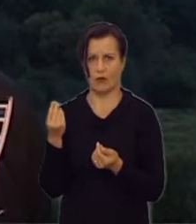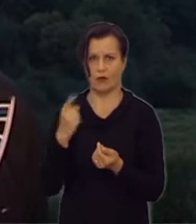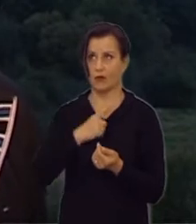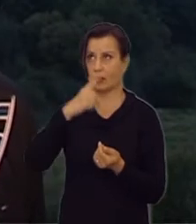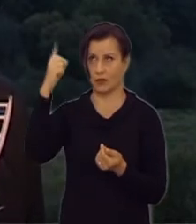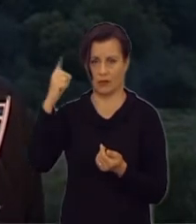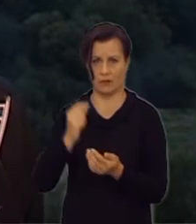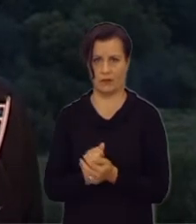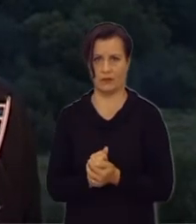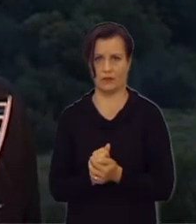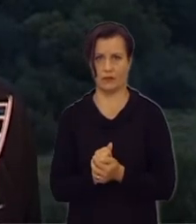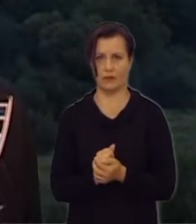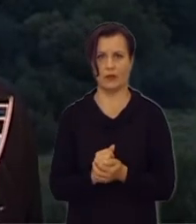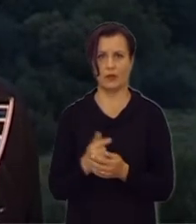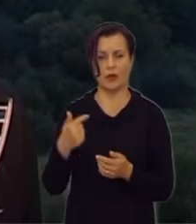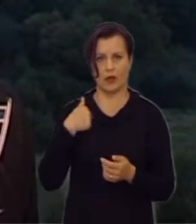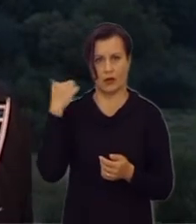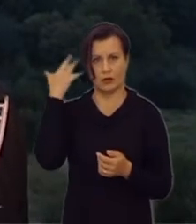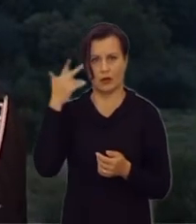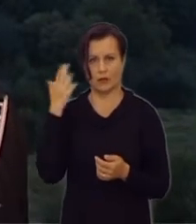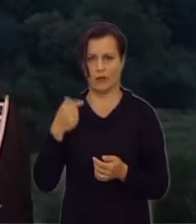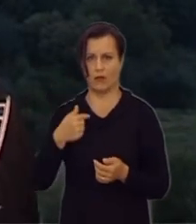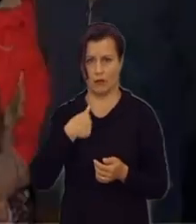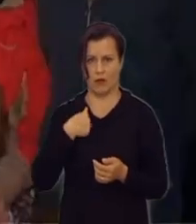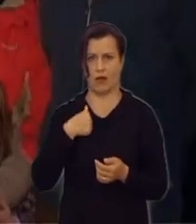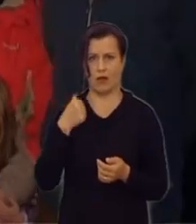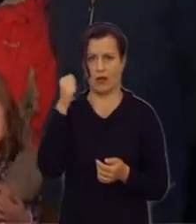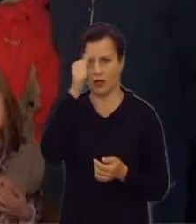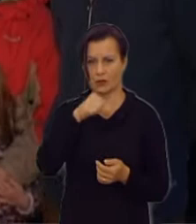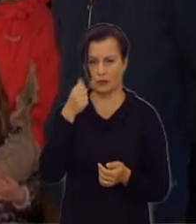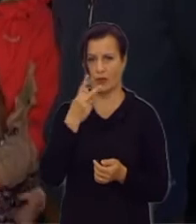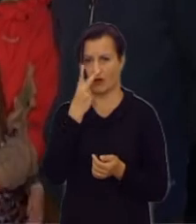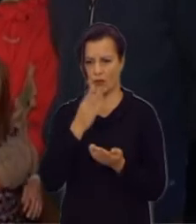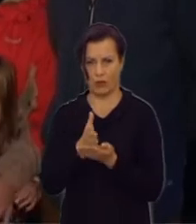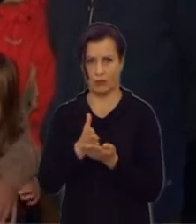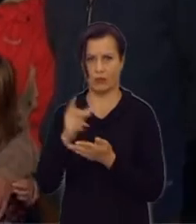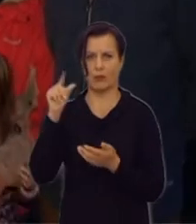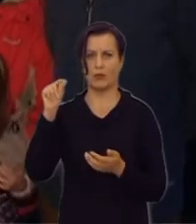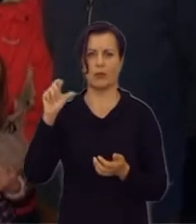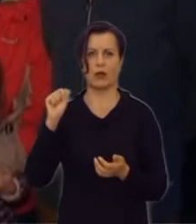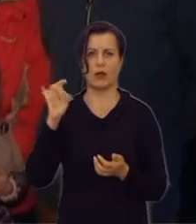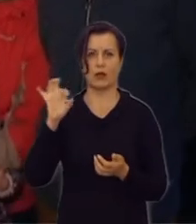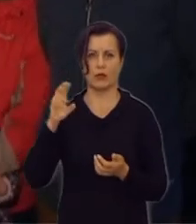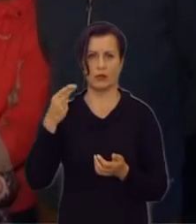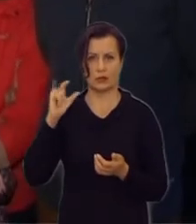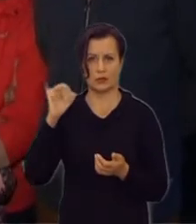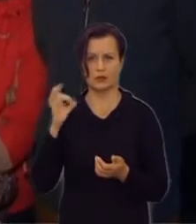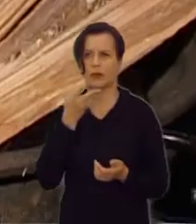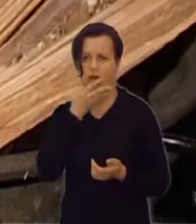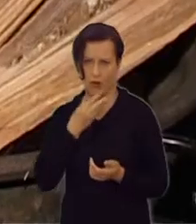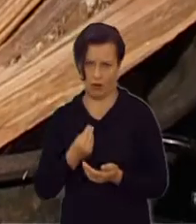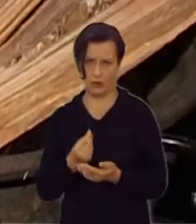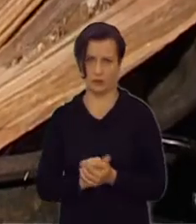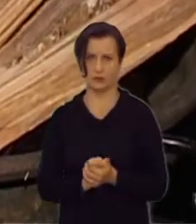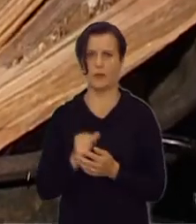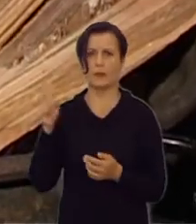kad man bent jau asmeniškai tie papročiai pagoniški yra labai gražus. Etnologė